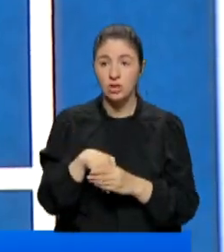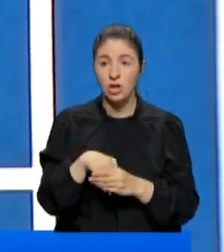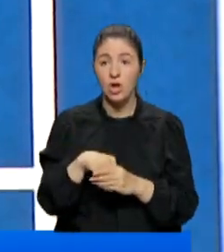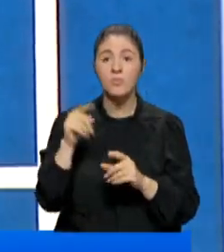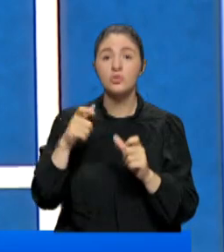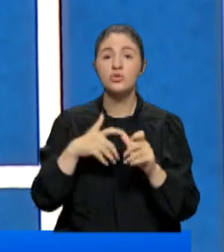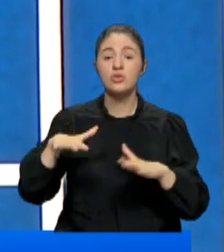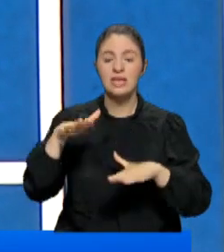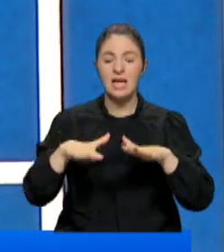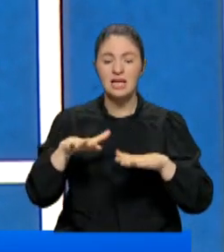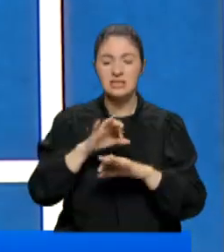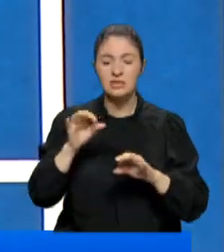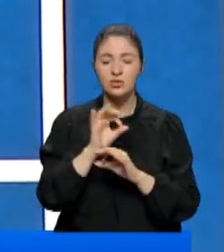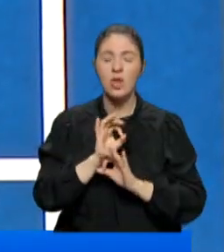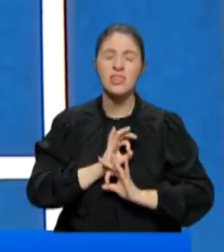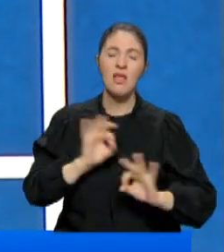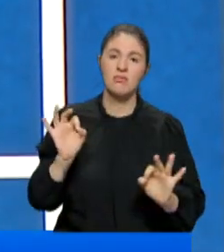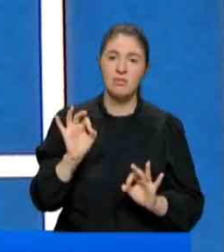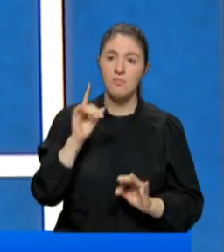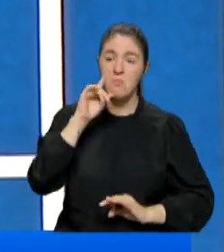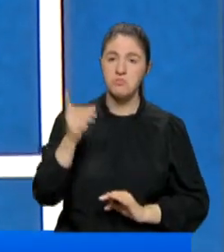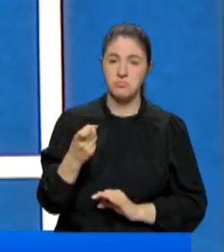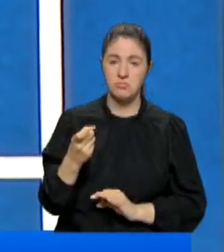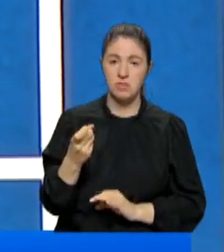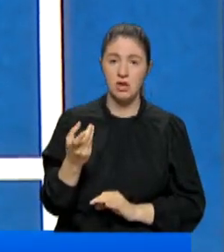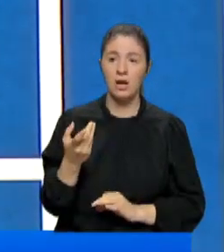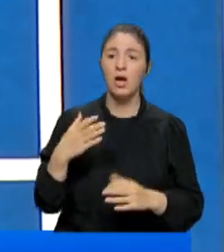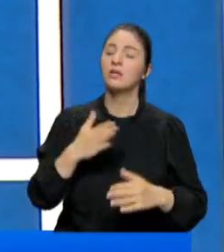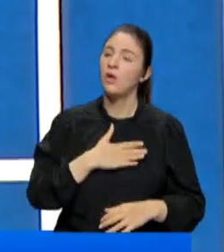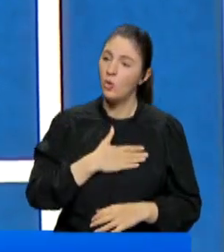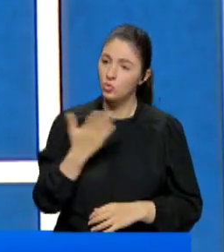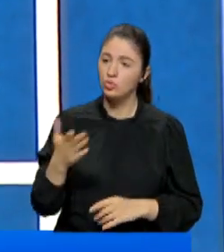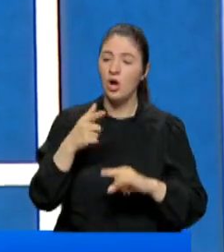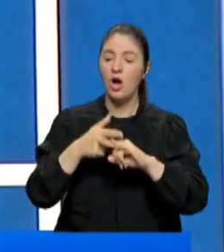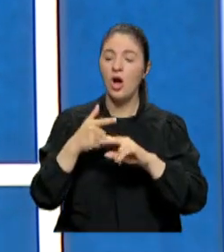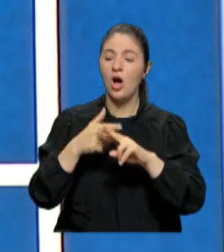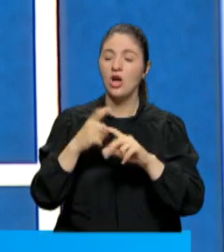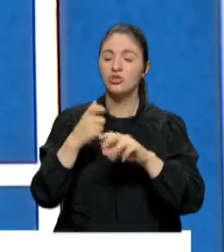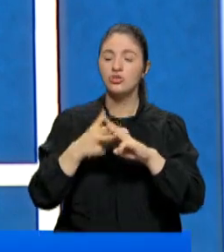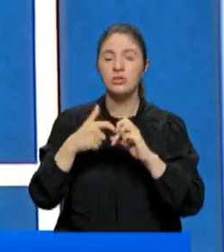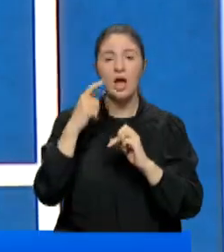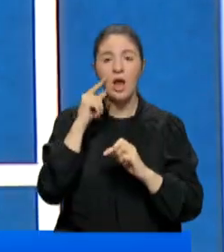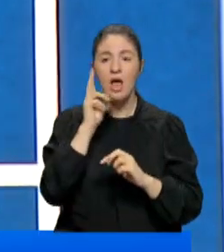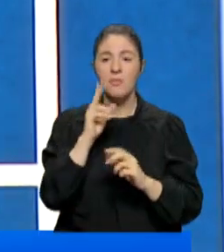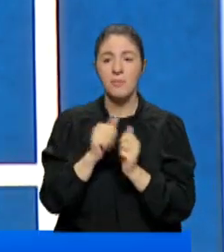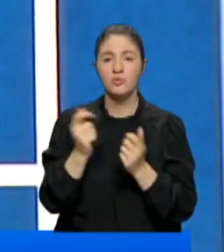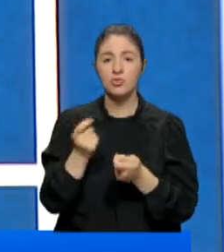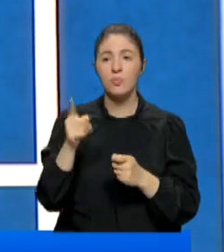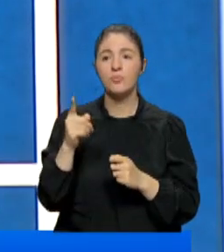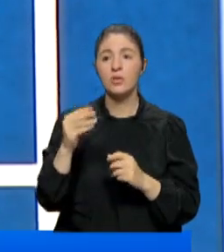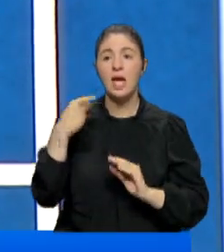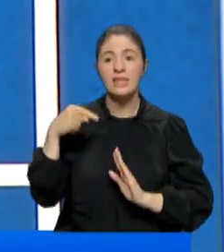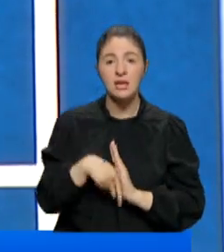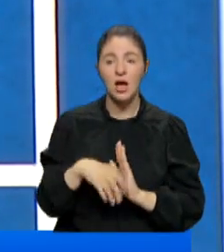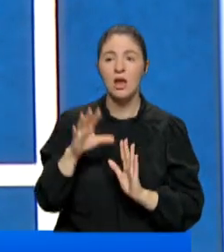bu sosyal dengesizliği çok net tespit ediyoruz. Sağ olsun Hacer Hanım'la beraber çalışmaya başladığımızda bu işi daha